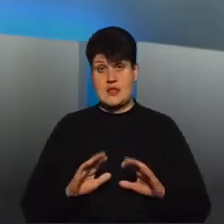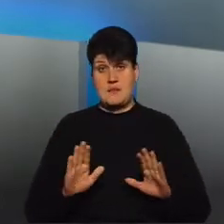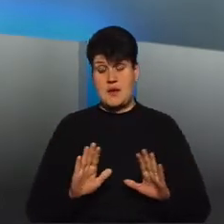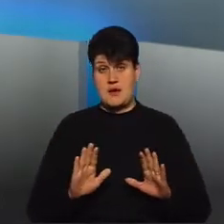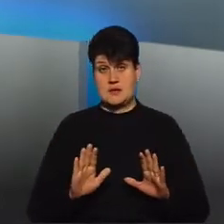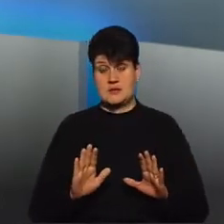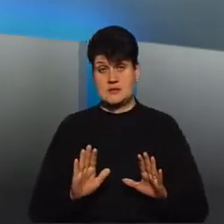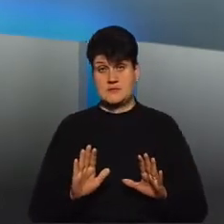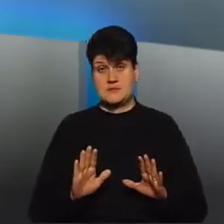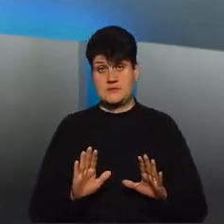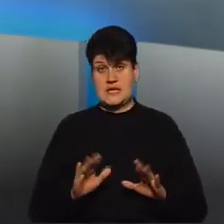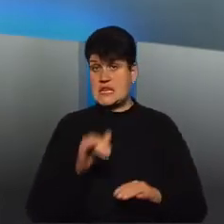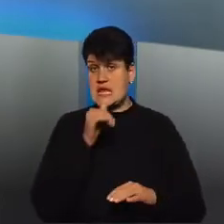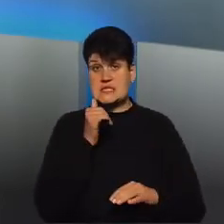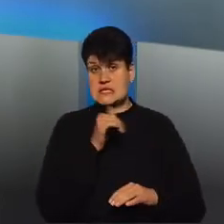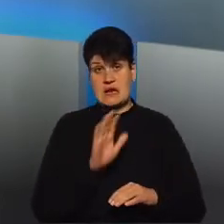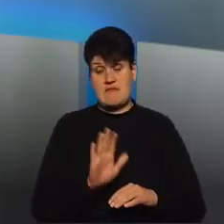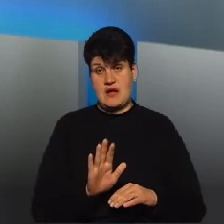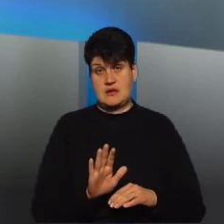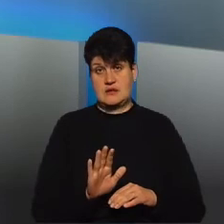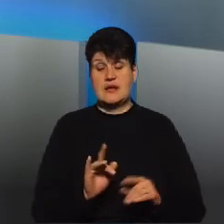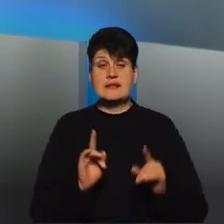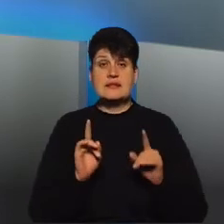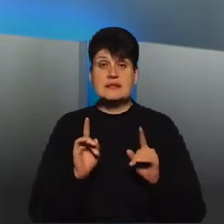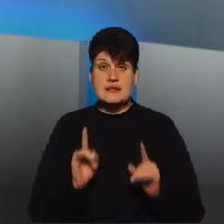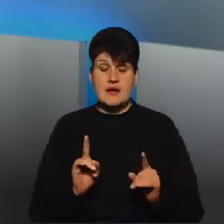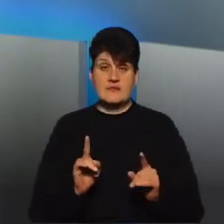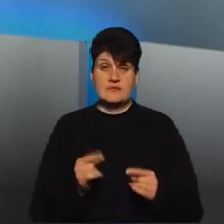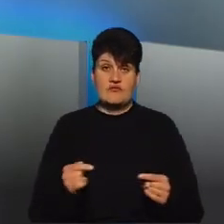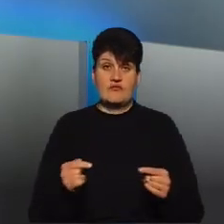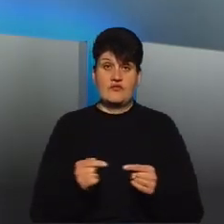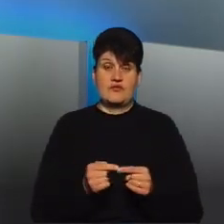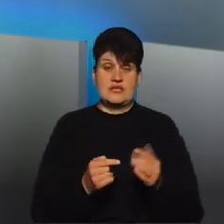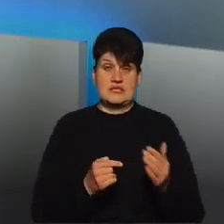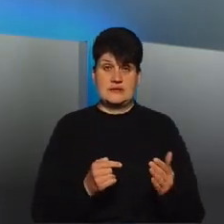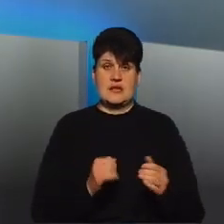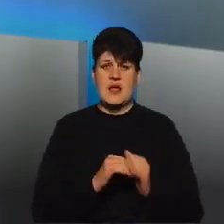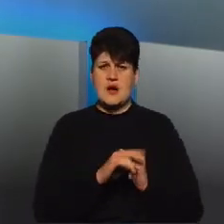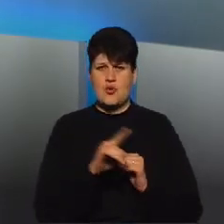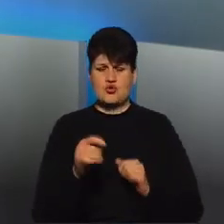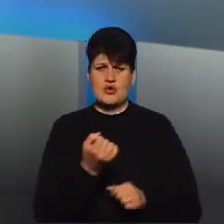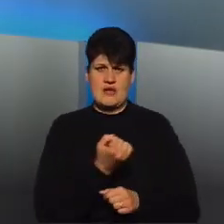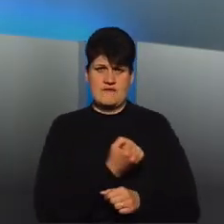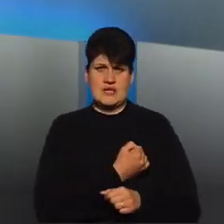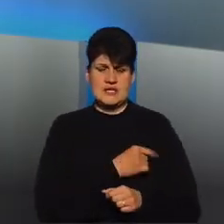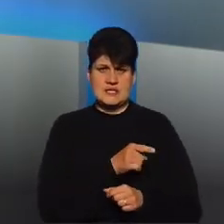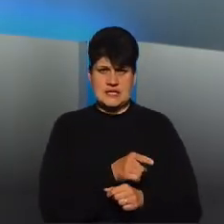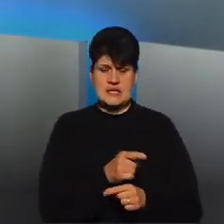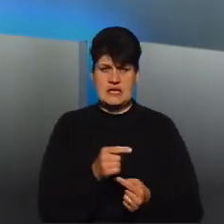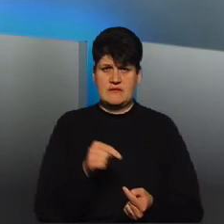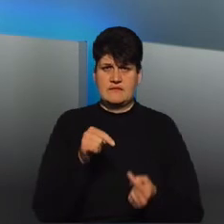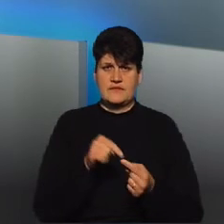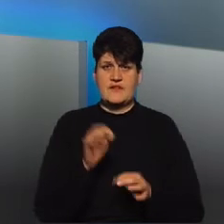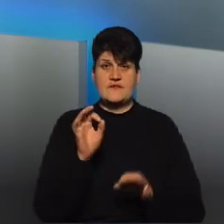не скриває, і навіть визначені для кожної вакцини визначені відсотки